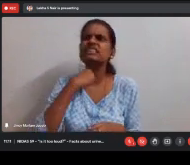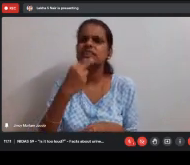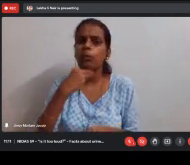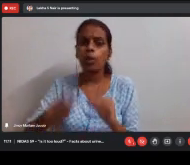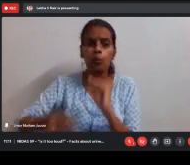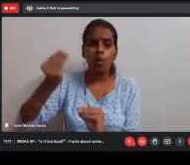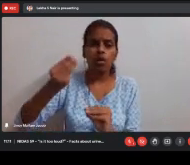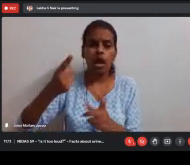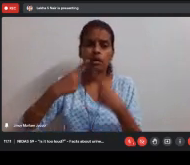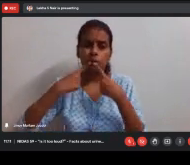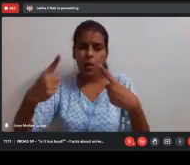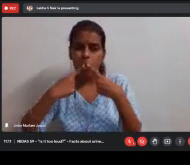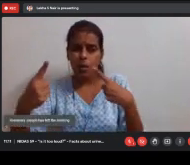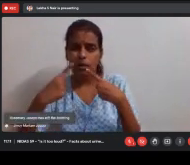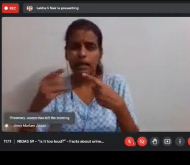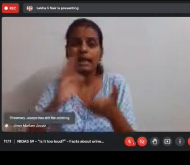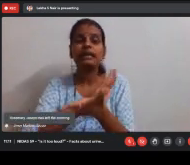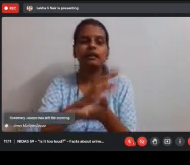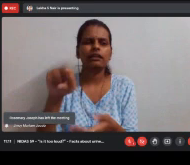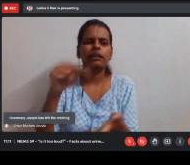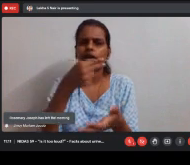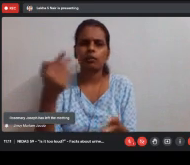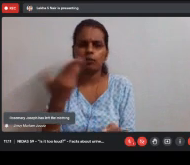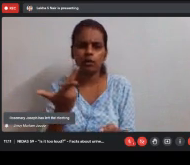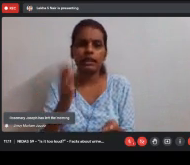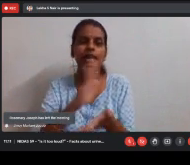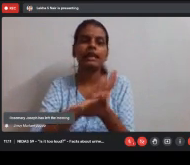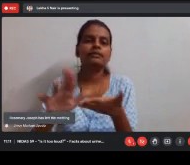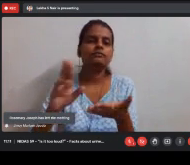സെൻസറി ന്യൂറൽ കേൾവിക്കുറവ് ആണ് അതുമൂലം ഉണ്ടാകുന്നത്.